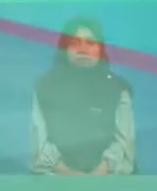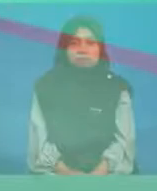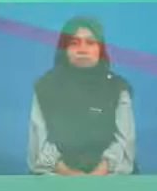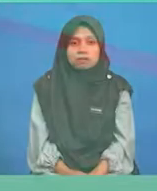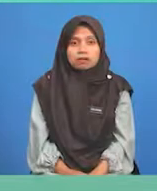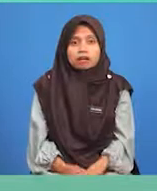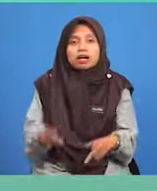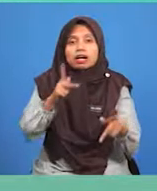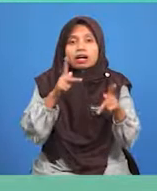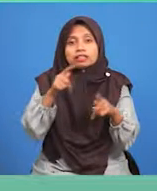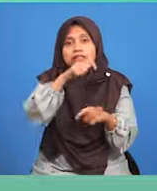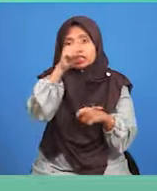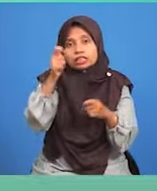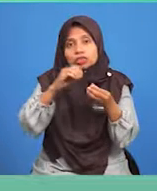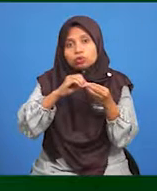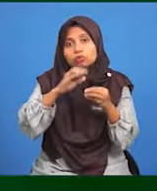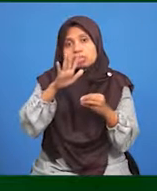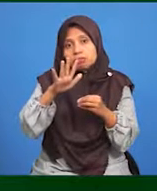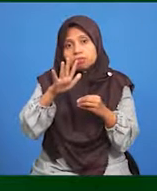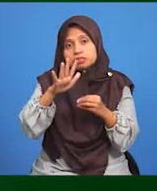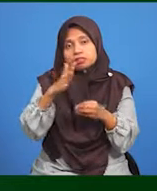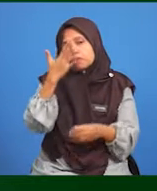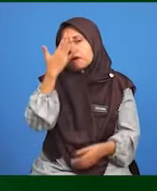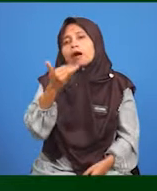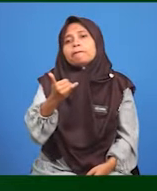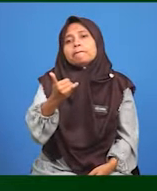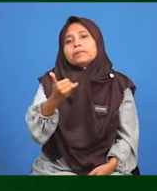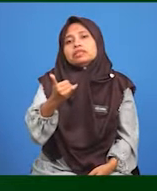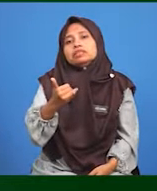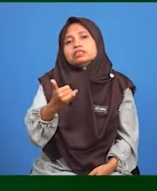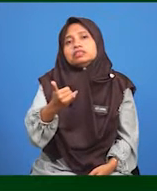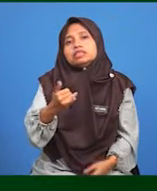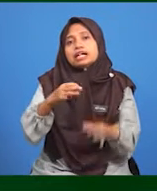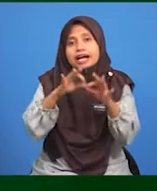kata-katanya kelima ialah Mengapa Ajax